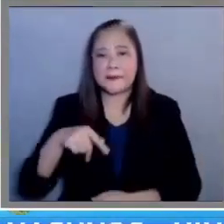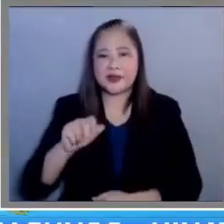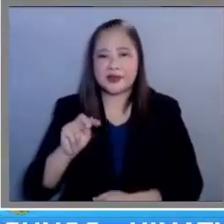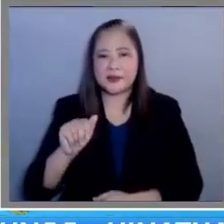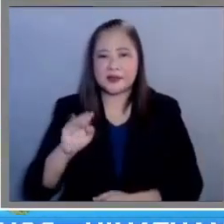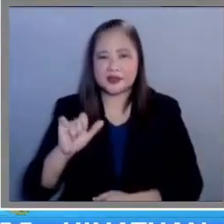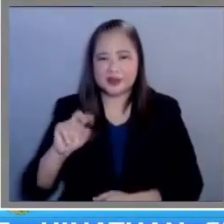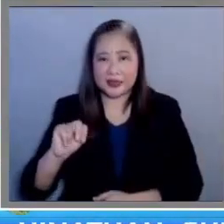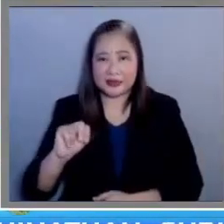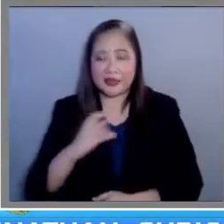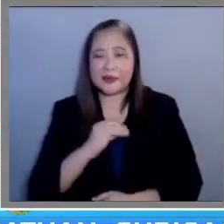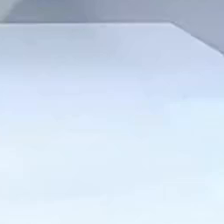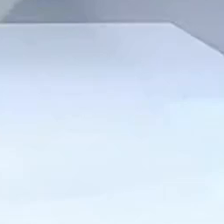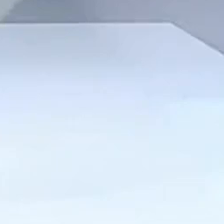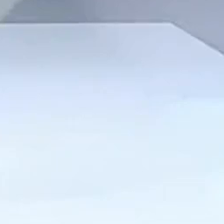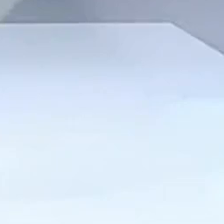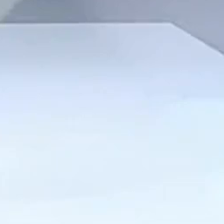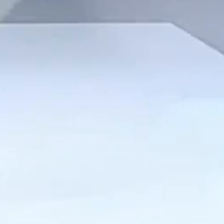Reservoir.